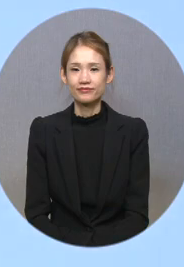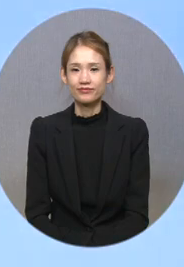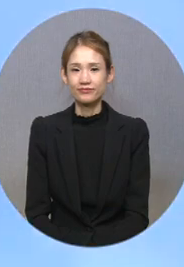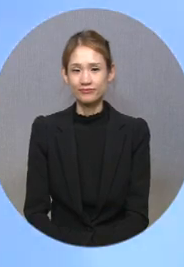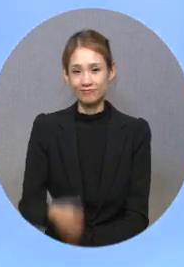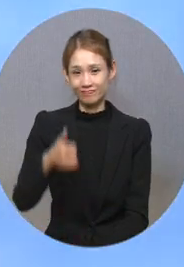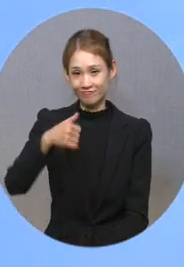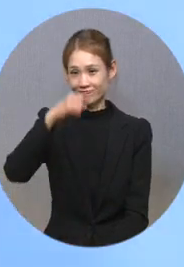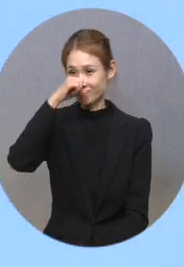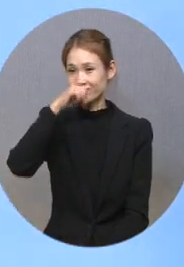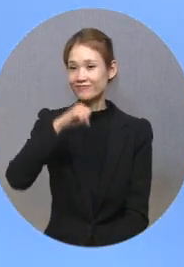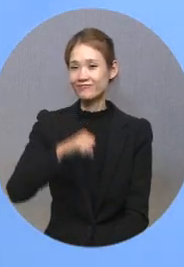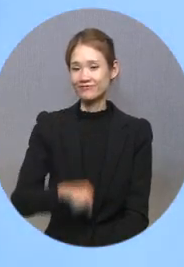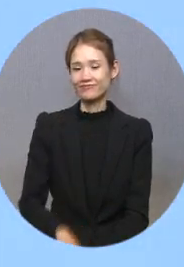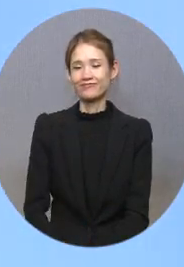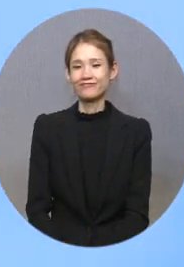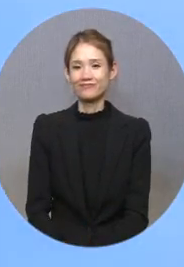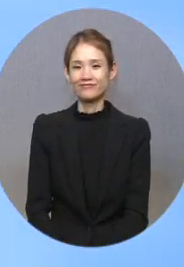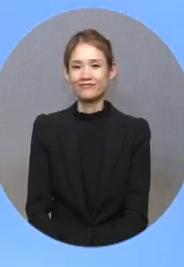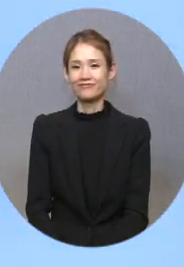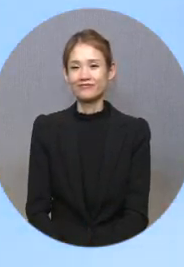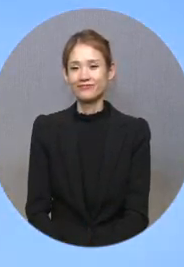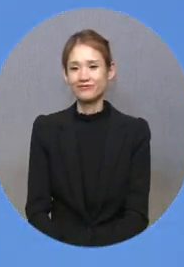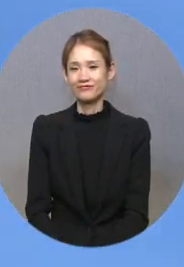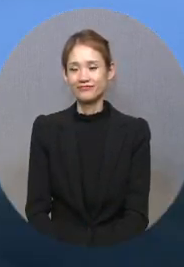샷! 우와 잘 쳤어!